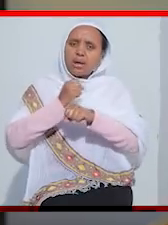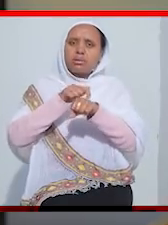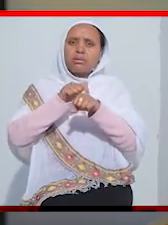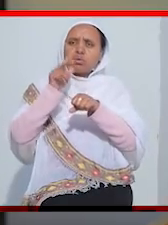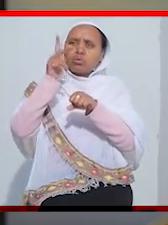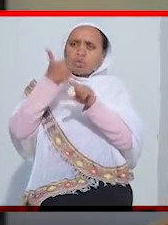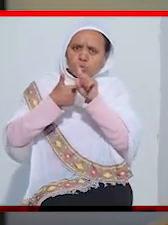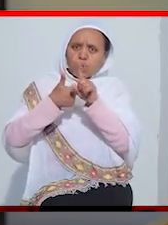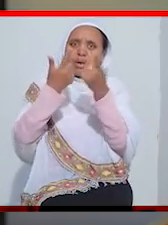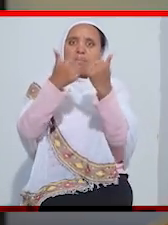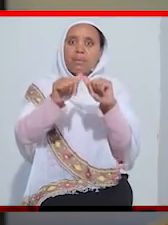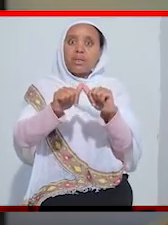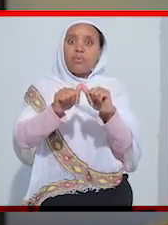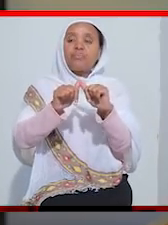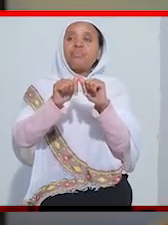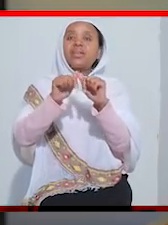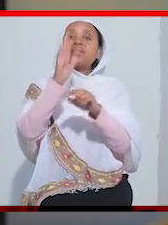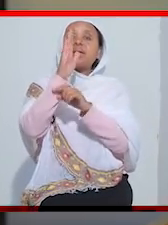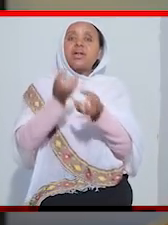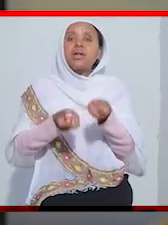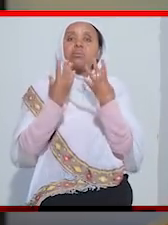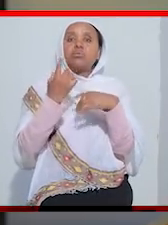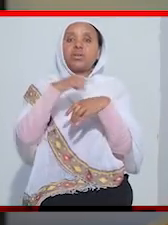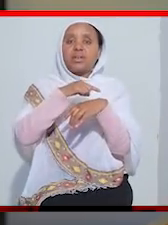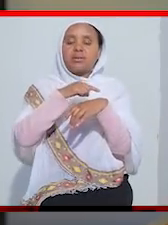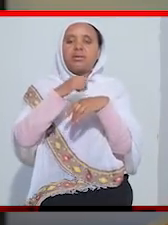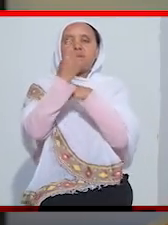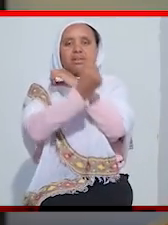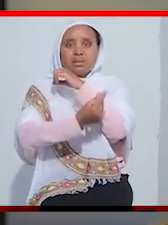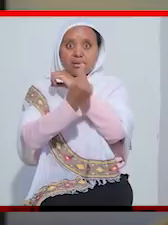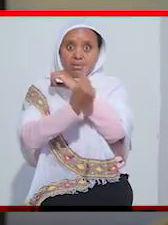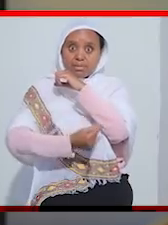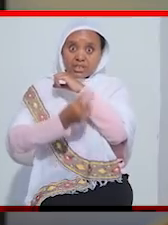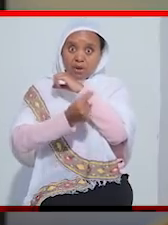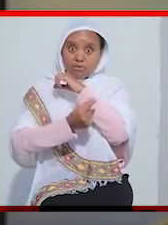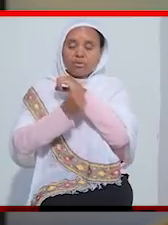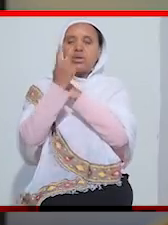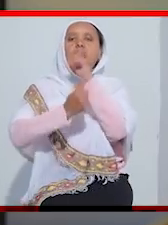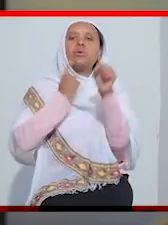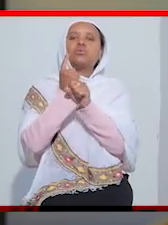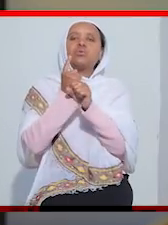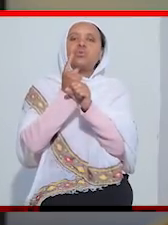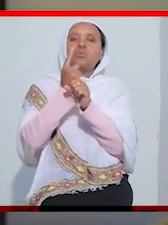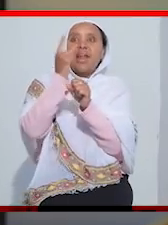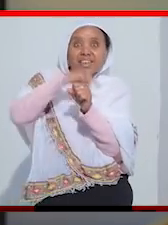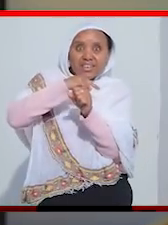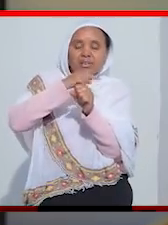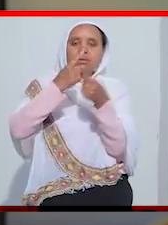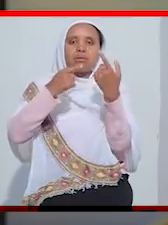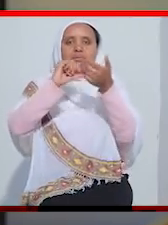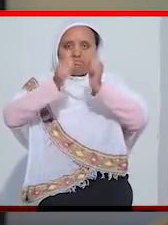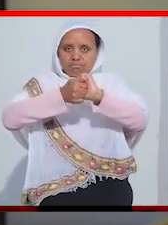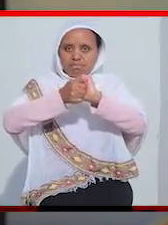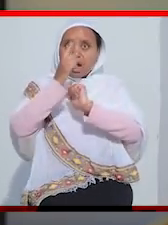የሶስት ዓመት የሰቆቃ ዘመን ወደ ሶስት ወር እንደሚያመጣ ሁሉ እግዚአብሔር ለብዙ ቀን ያዘጋጀውን ጅራፍ በጸሎት ስንበረታ